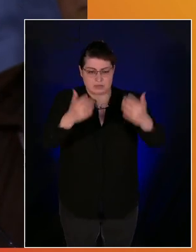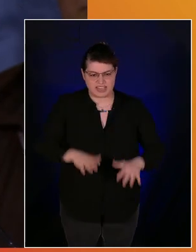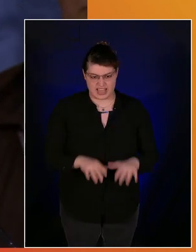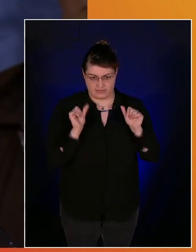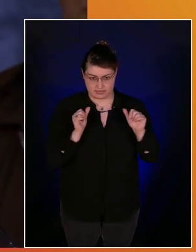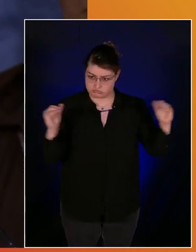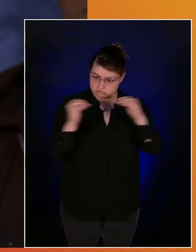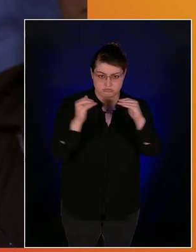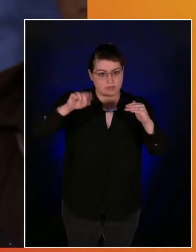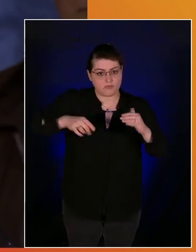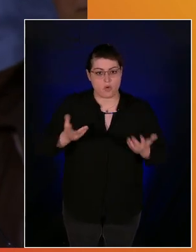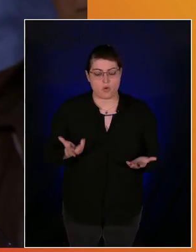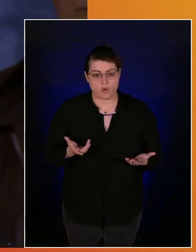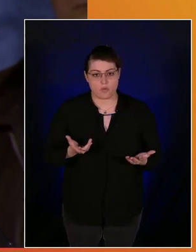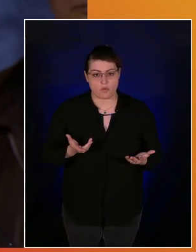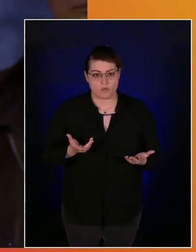Et